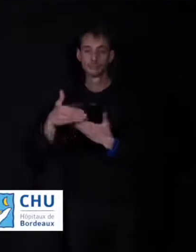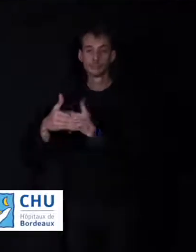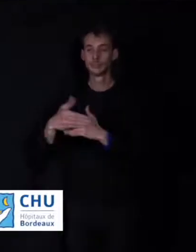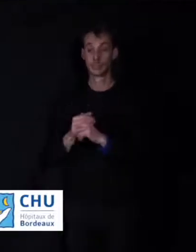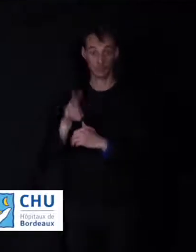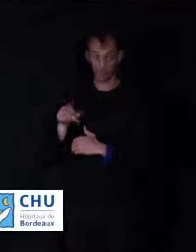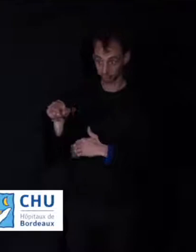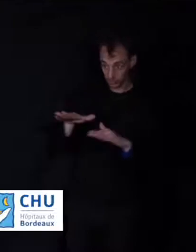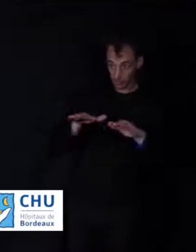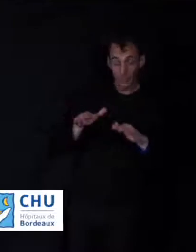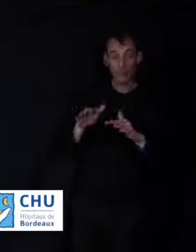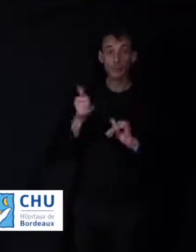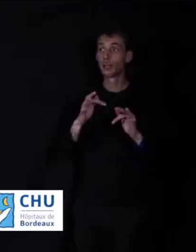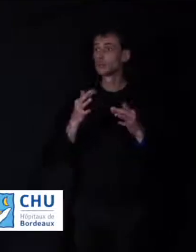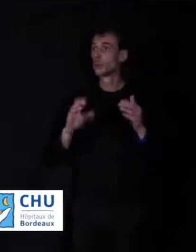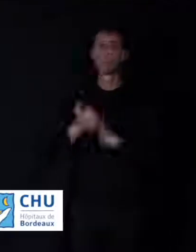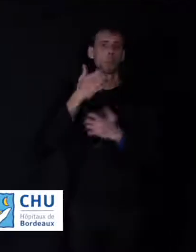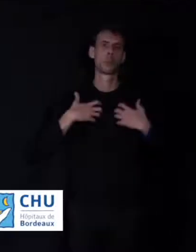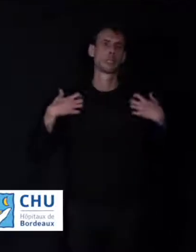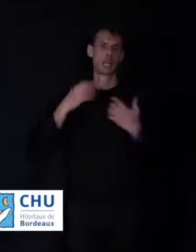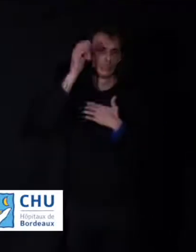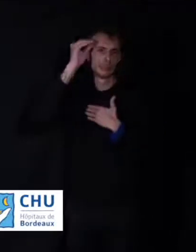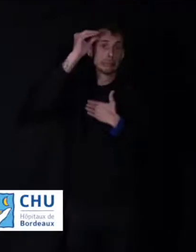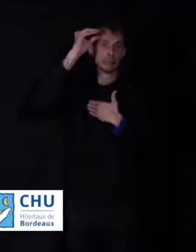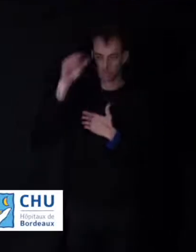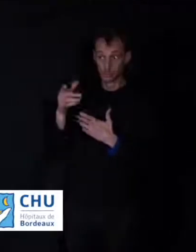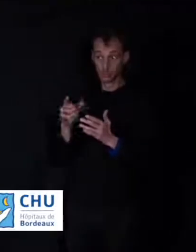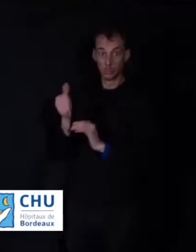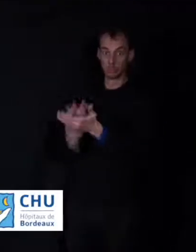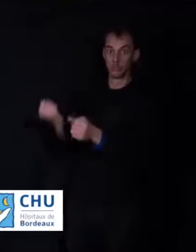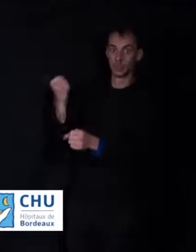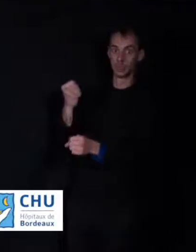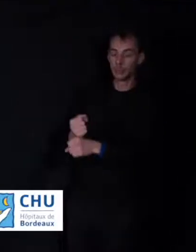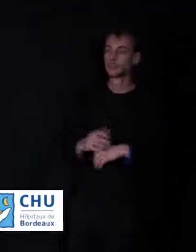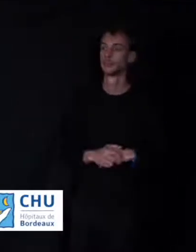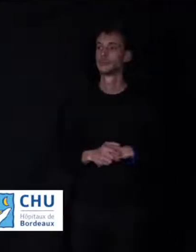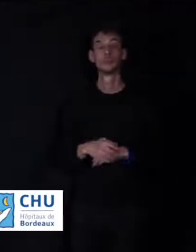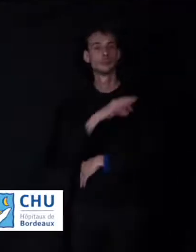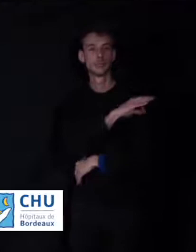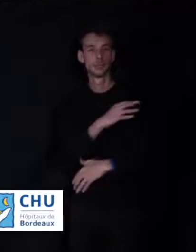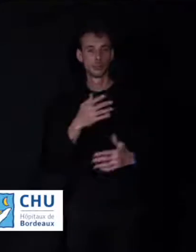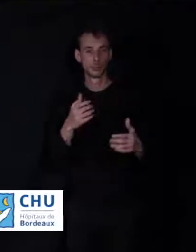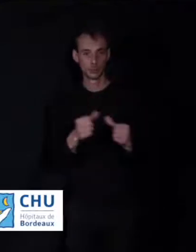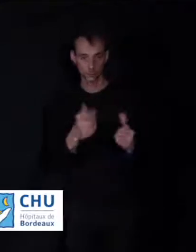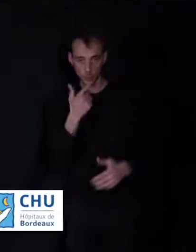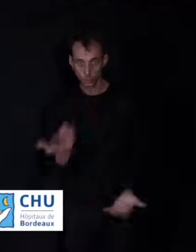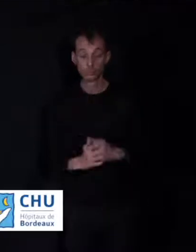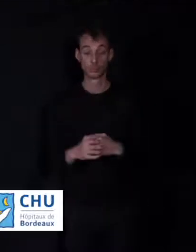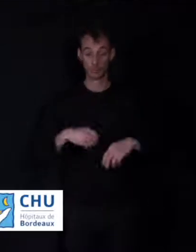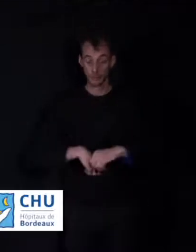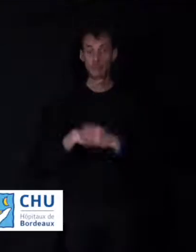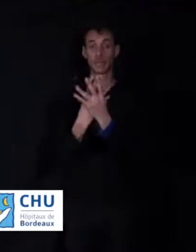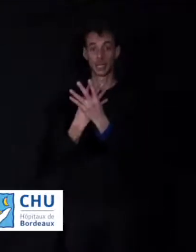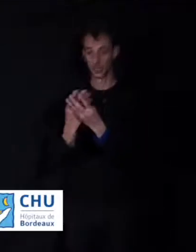le précepte de la vaccination. La vaccination, c'est inoculer des virus affaiblis ayant le caractère de